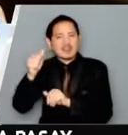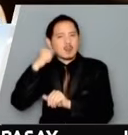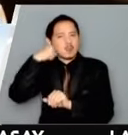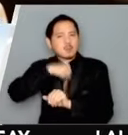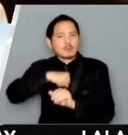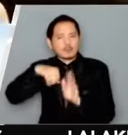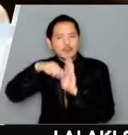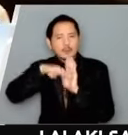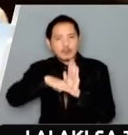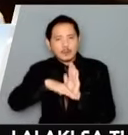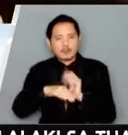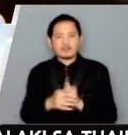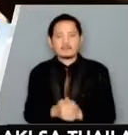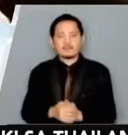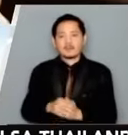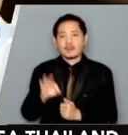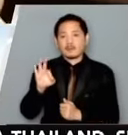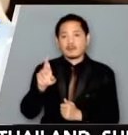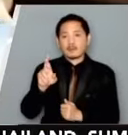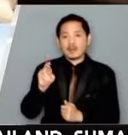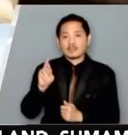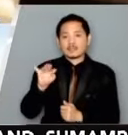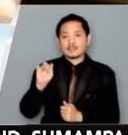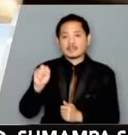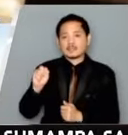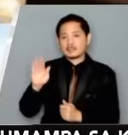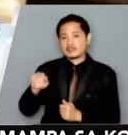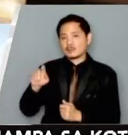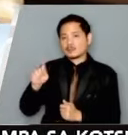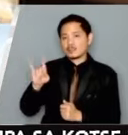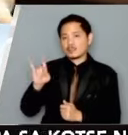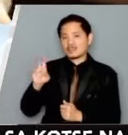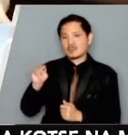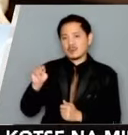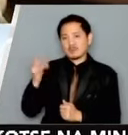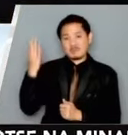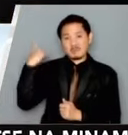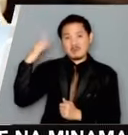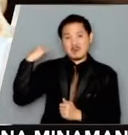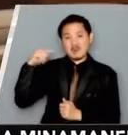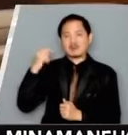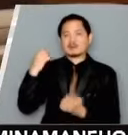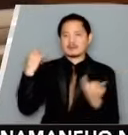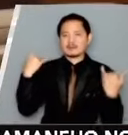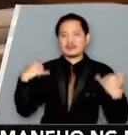na naghain ng kanyang resignation. Hindi naman nagbago ang komposisyon ng komite.